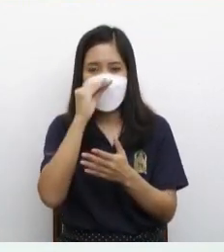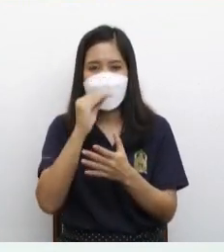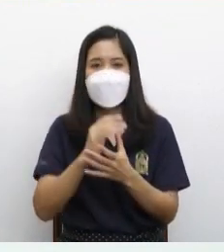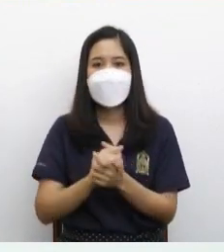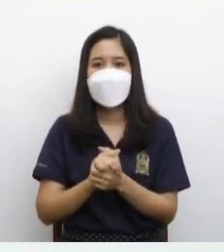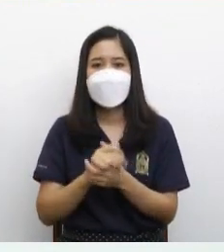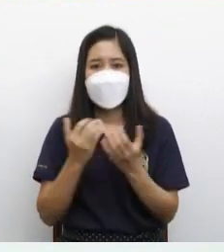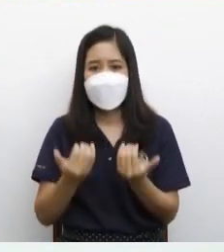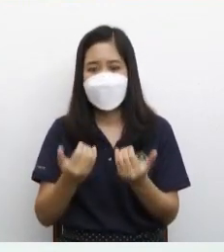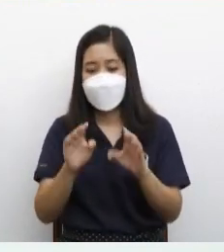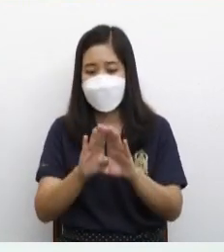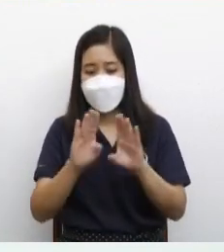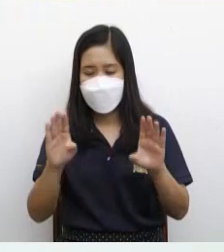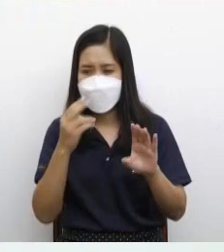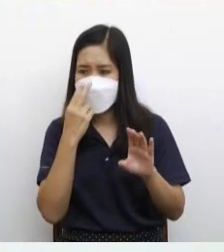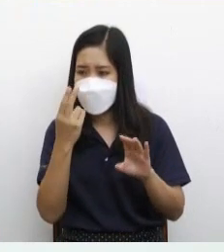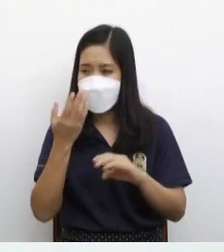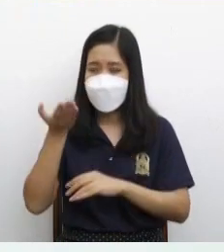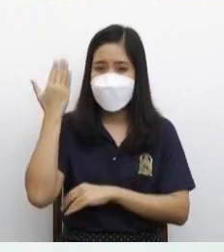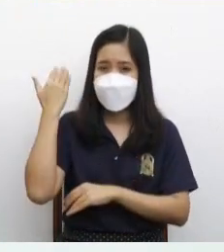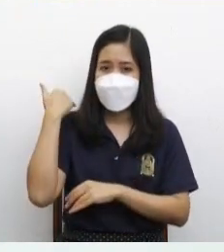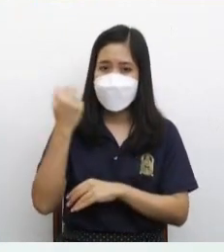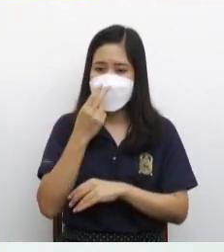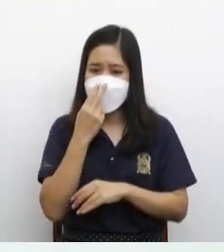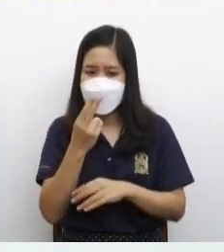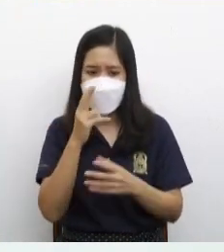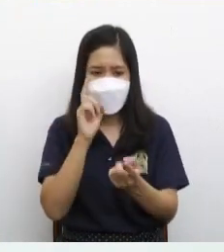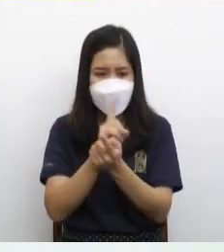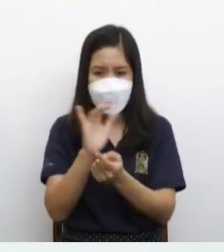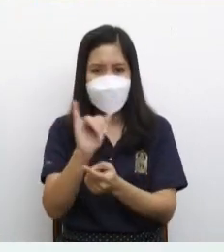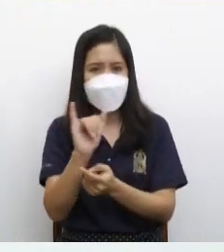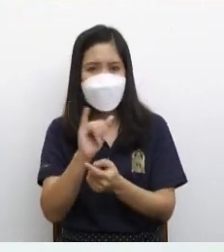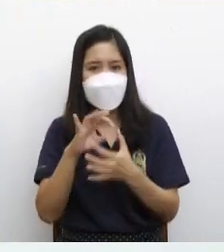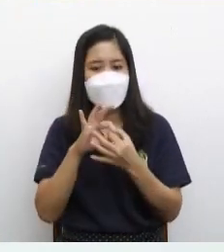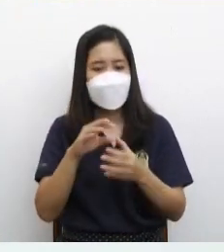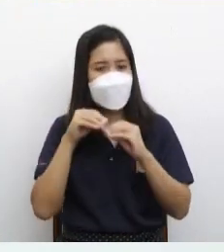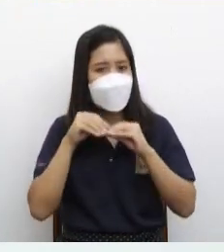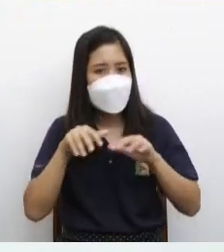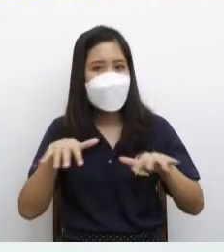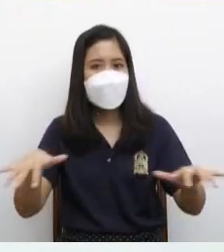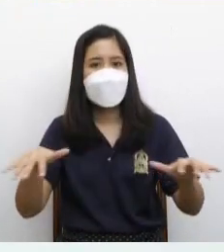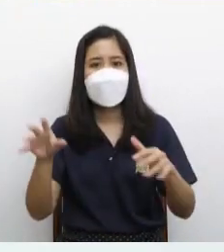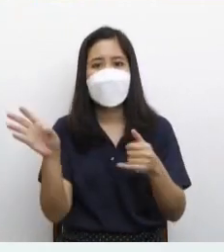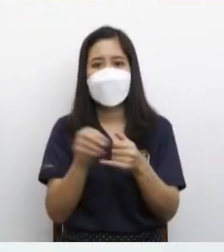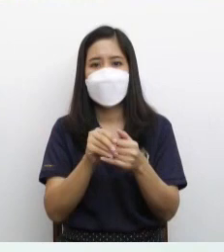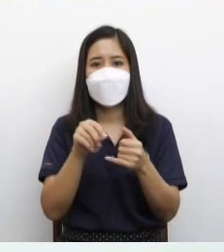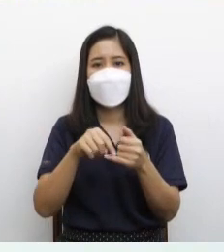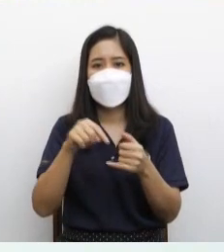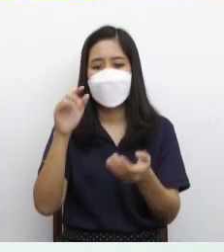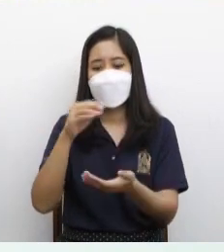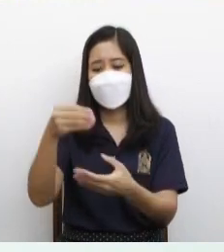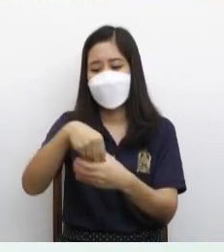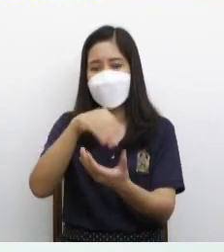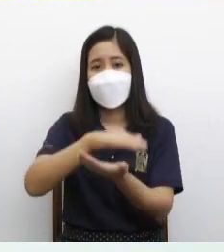เท่าที่เปิดเรียนที่ผ่านมานั้นอาญาเรายังไม่พบการแพร่ระบาดนะครับในโรงเรียนที่เป็นคัตเตอร์ว่าขอ